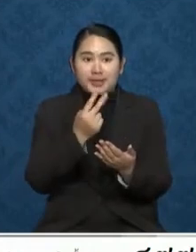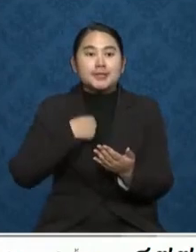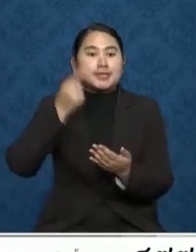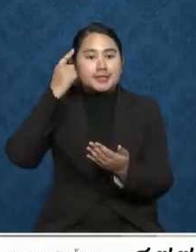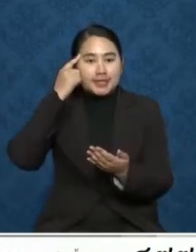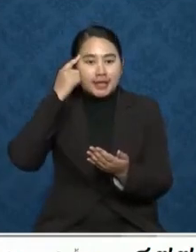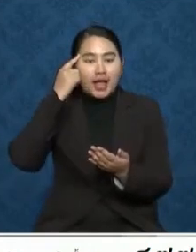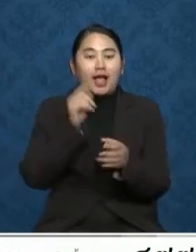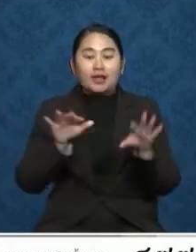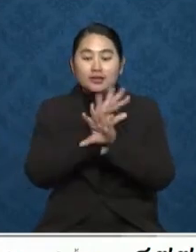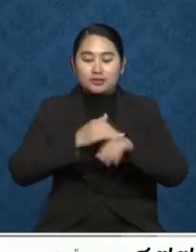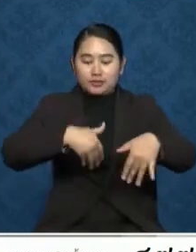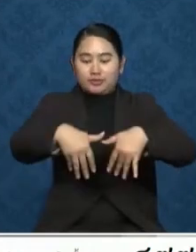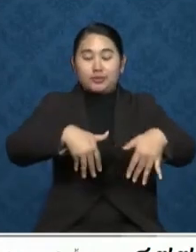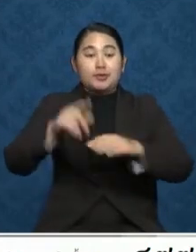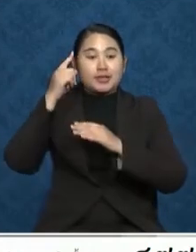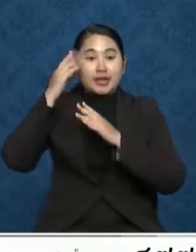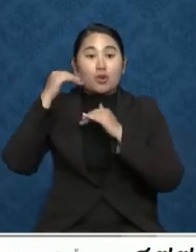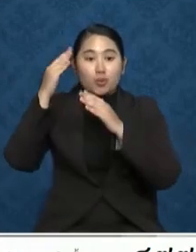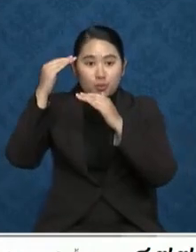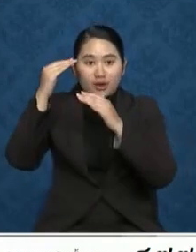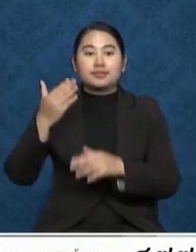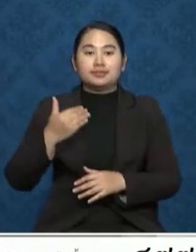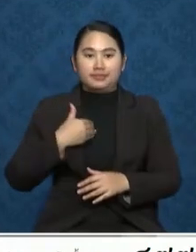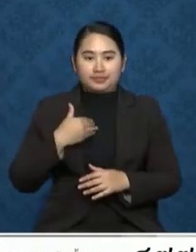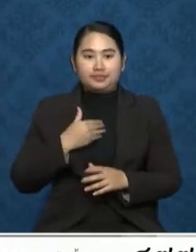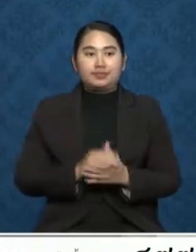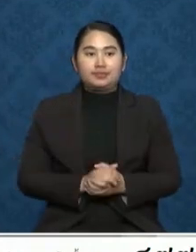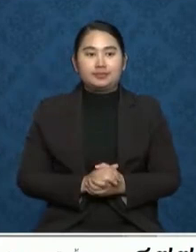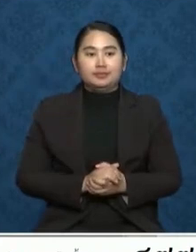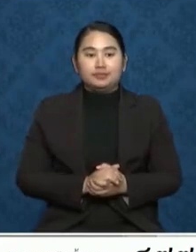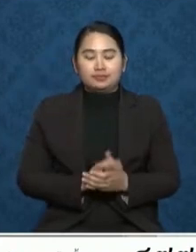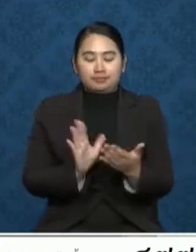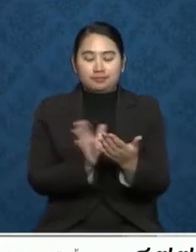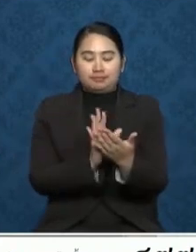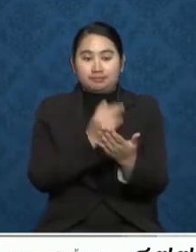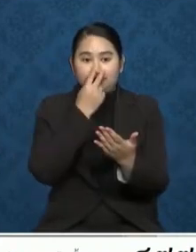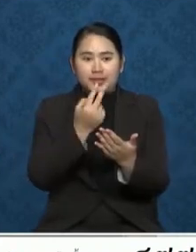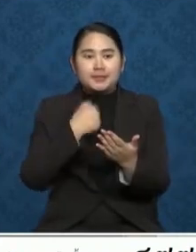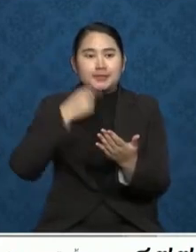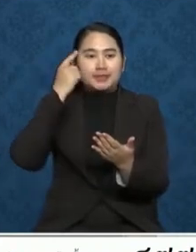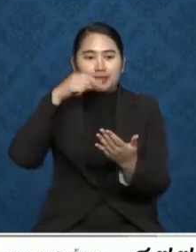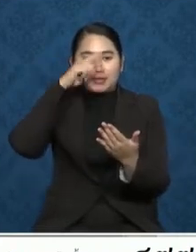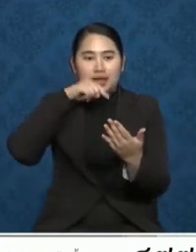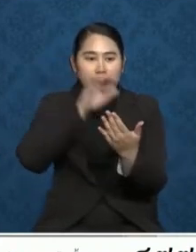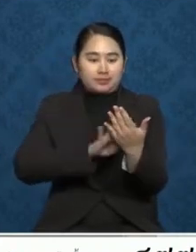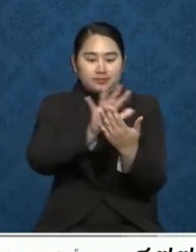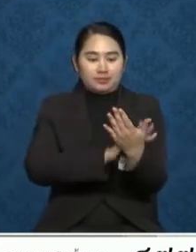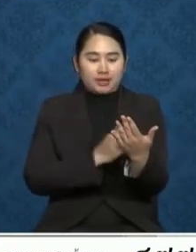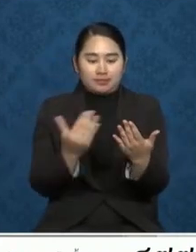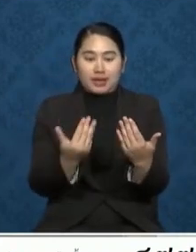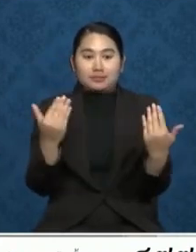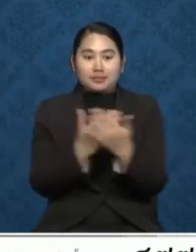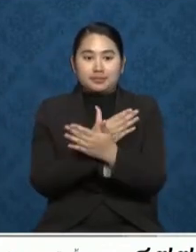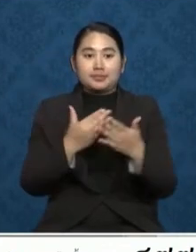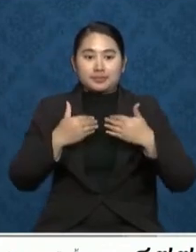เหมือนพี่น้องประชาชนที่อยู่ในประเทศไทยและอยู่นอกประเทศไทยอีกหลายสิบล้านคนที่มองเห็นว่าจะมีความเปลี่ยนแปลงในร่างพระราชบัญญัติงบประมา